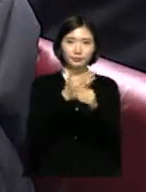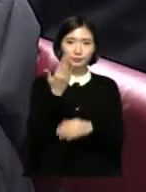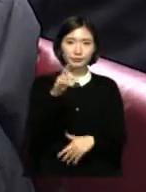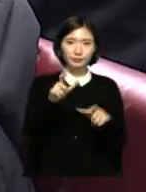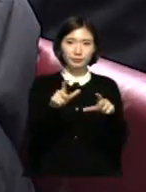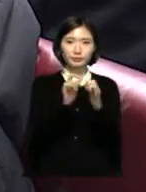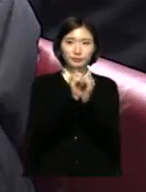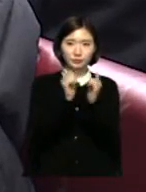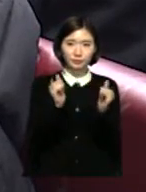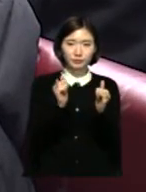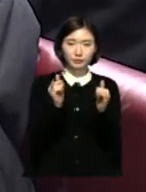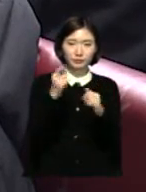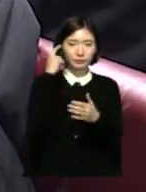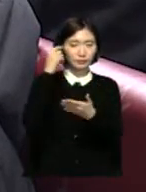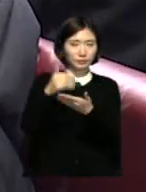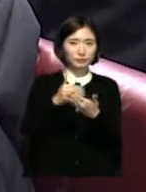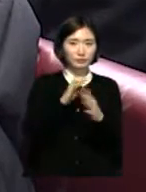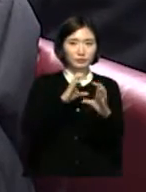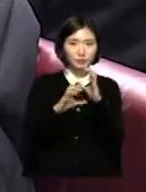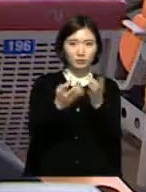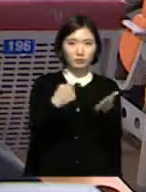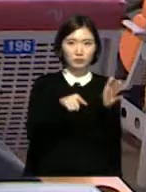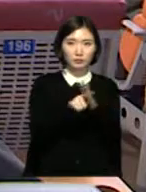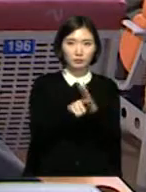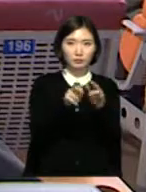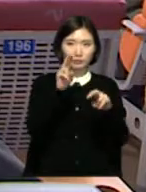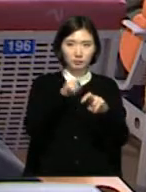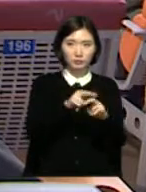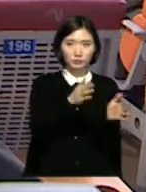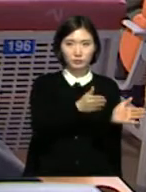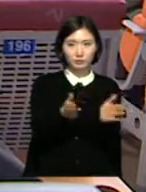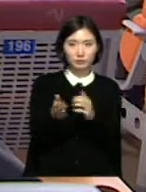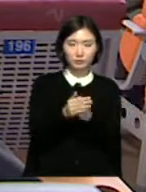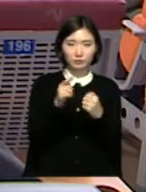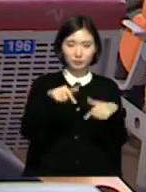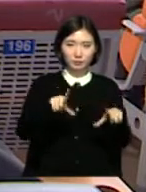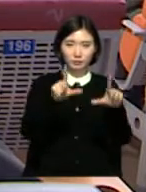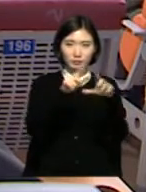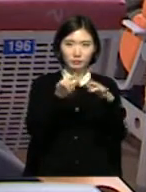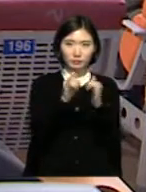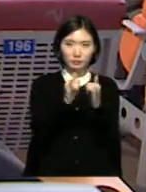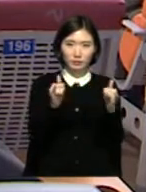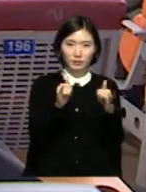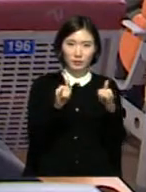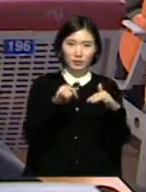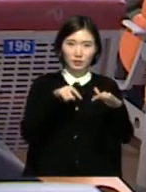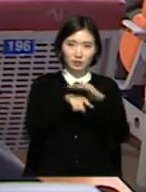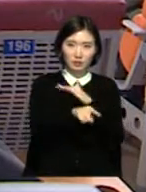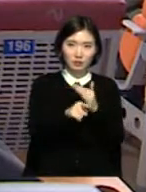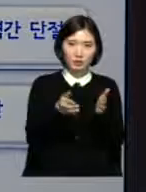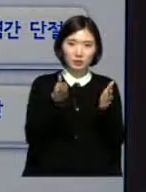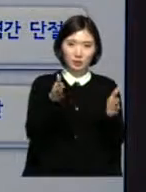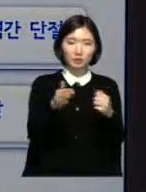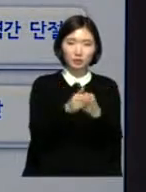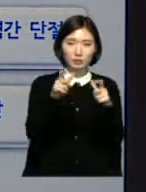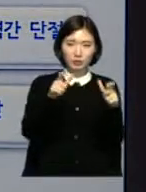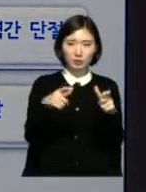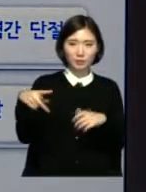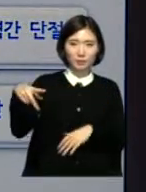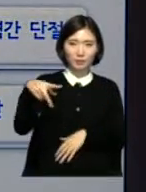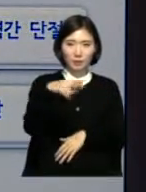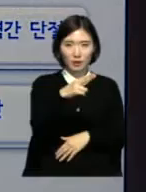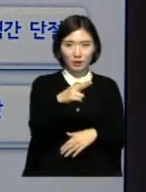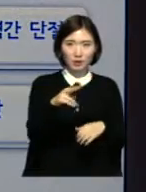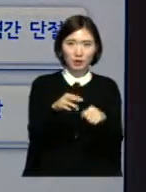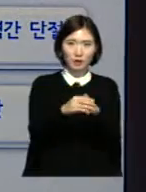지역 주민들과 의견을 나누고자 자리를 마련한 겁니다. 이날 주민들은 지하차도로 인해 지역이 단절됐다며